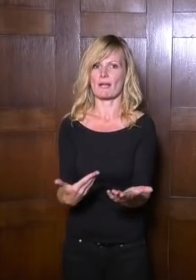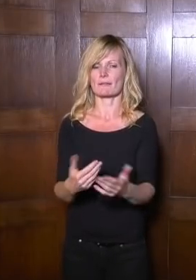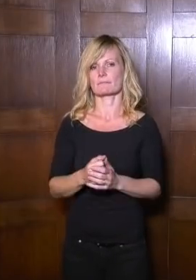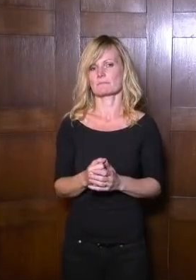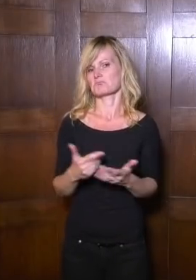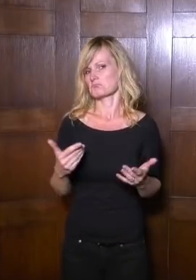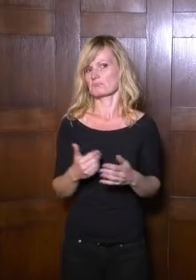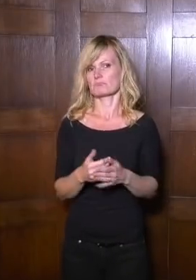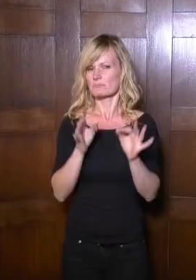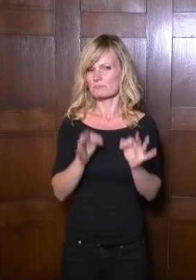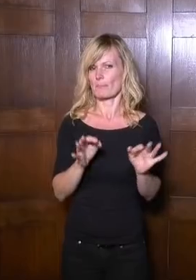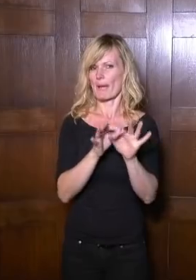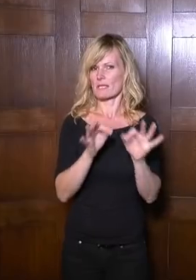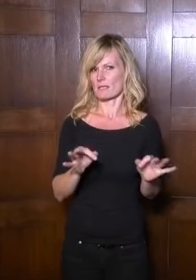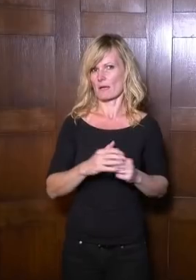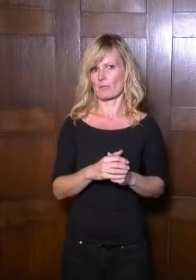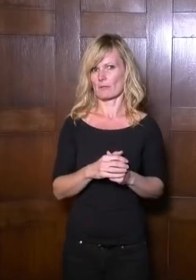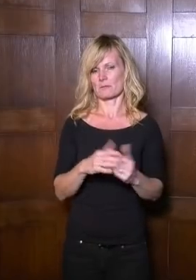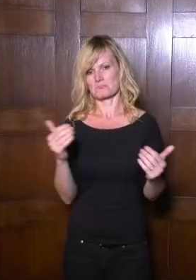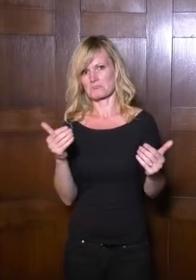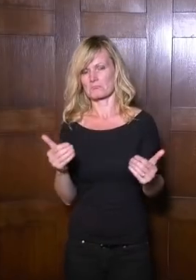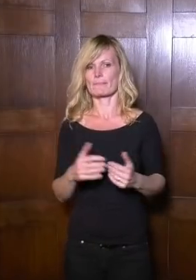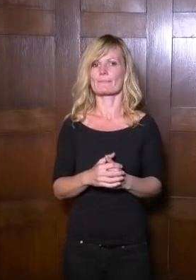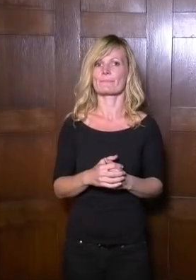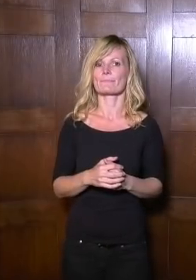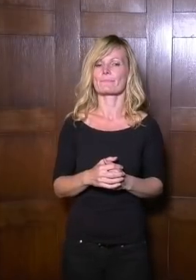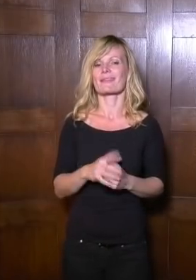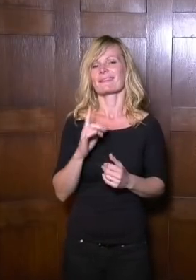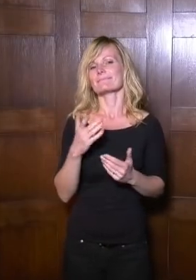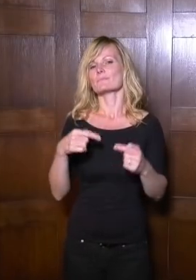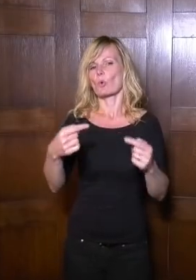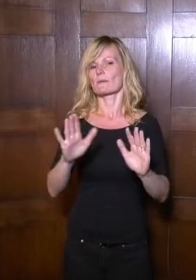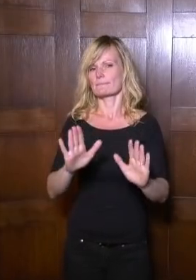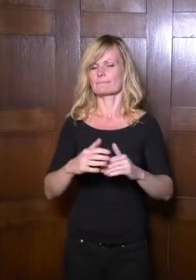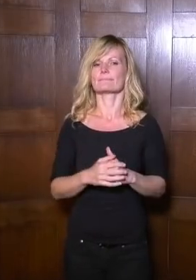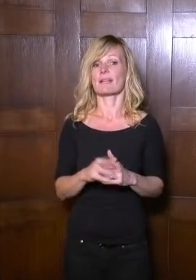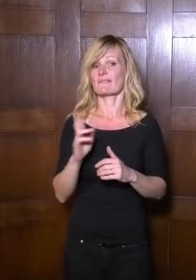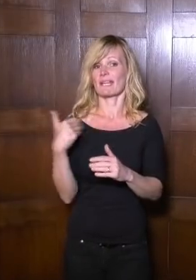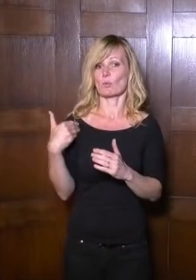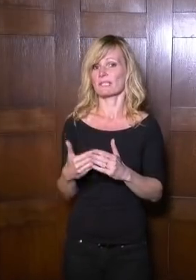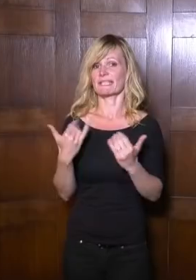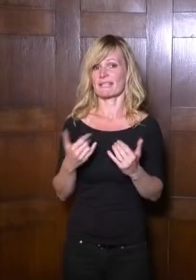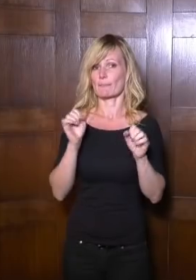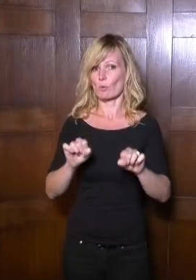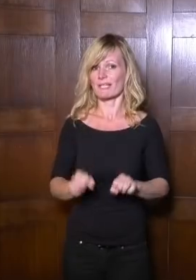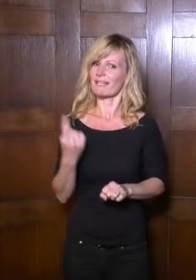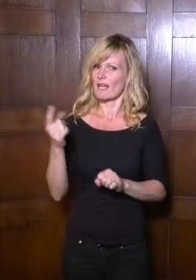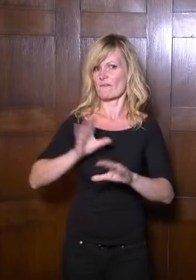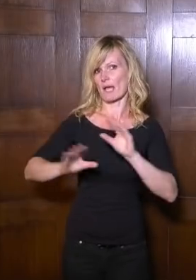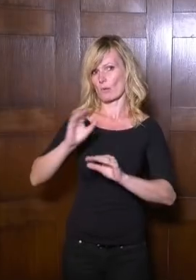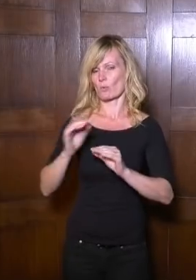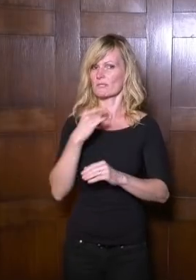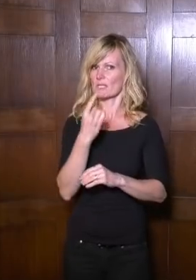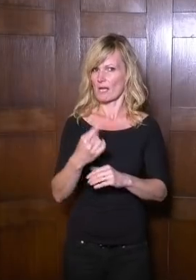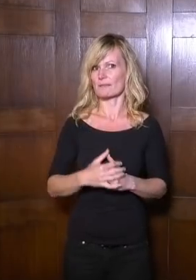konkrete Maßnahme? Also wir kommen noch dazu. Wir wollen aber den anderen, die jetzt noch keine Gelegenheit hatten, ihre Erfahrungen zu